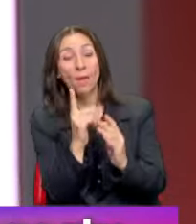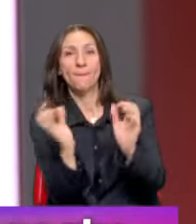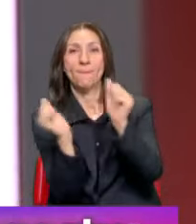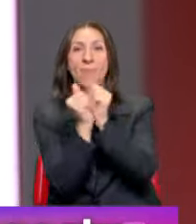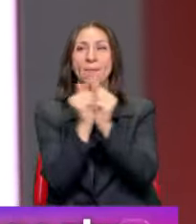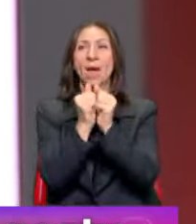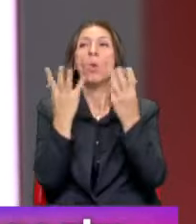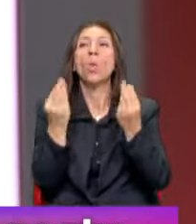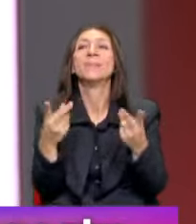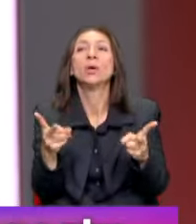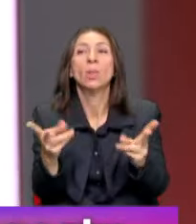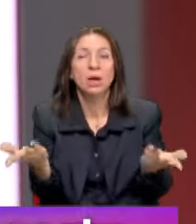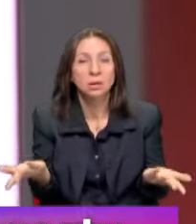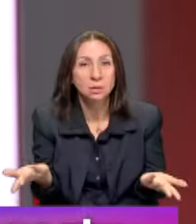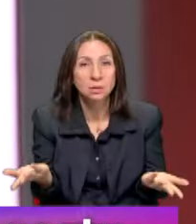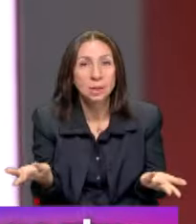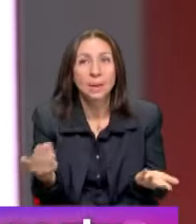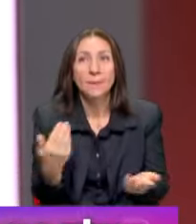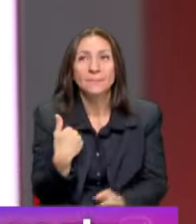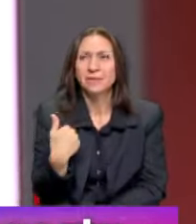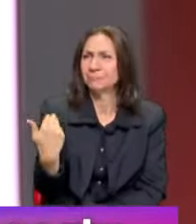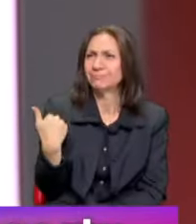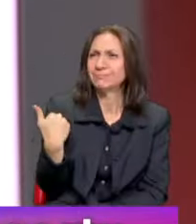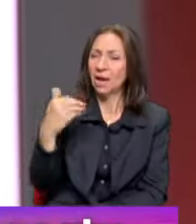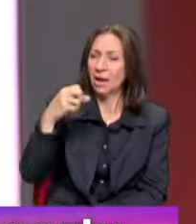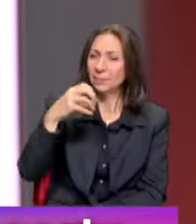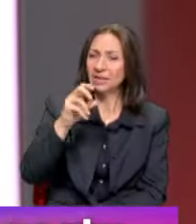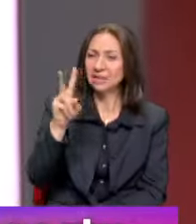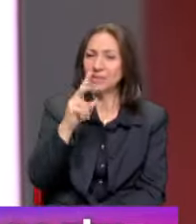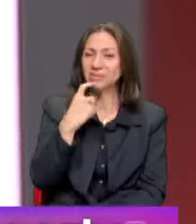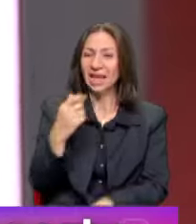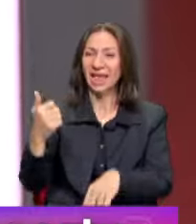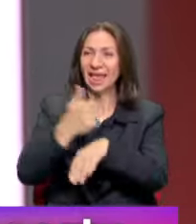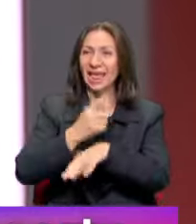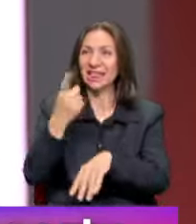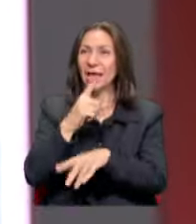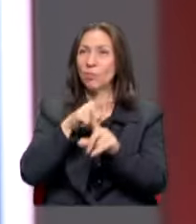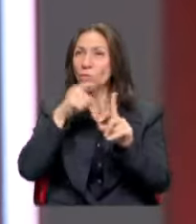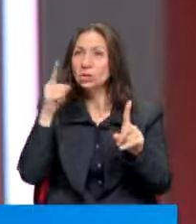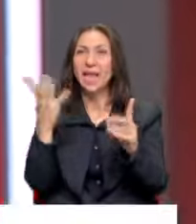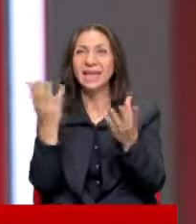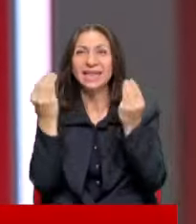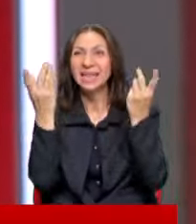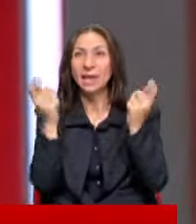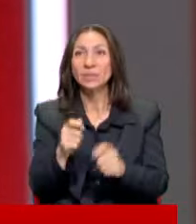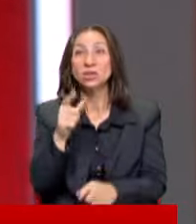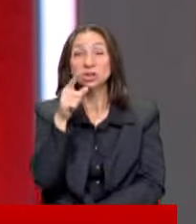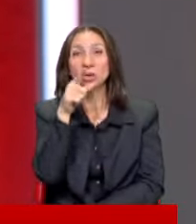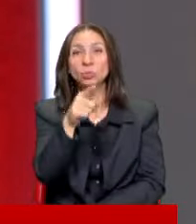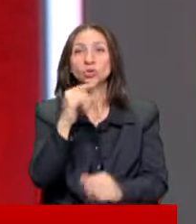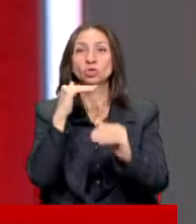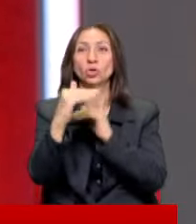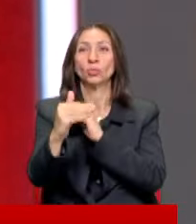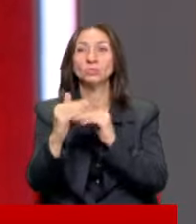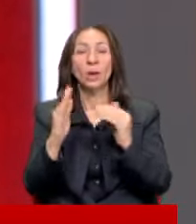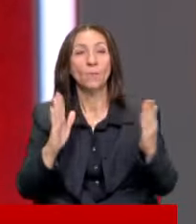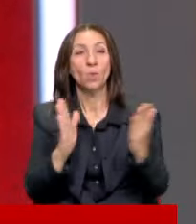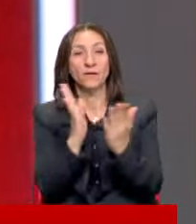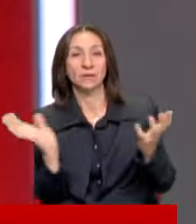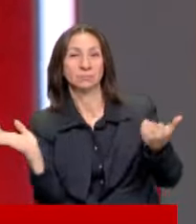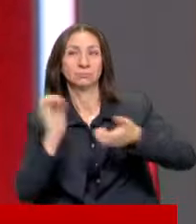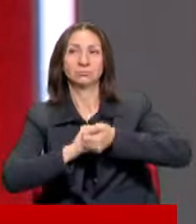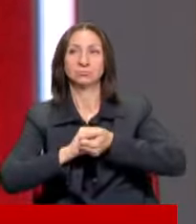araya gelebiliyorlar Eee bana derseniz ki AK Parti 20 yıllık iktidarları boyunca en iyi neyi yaptı işte bu toplumsal muhalefeti bir